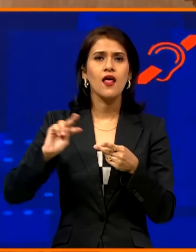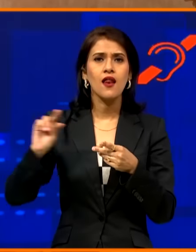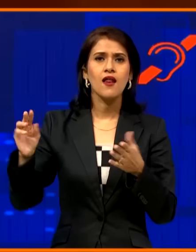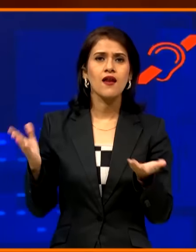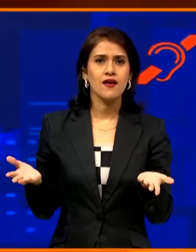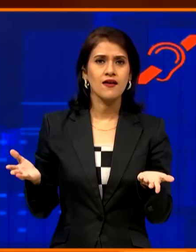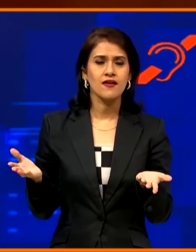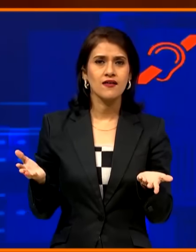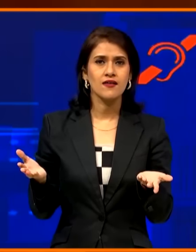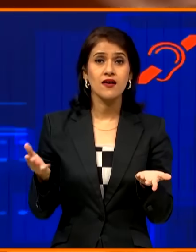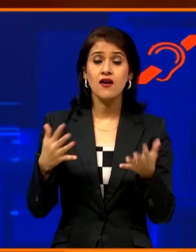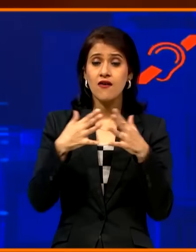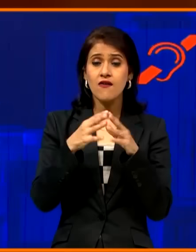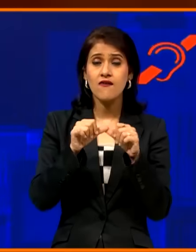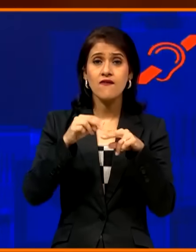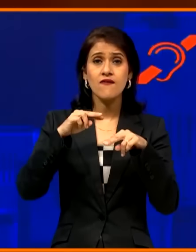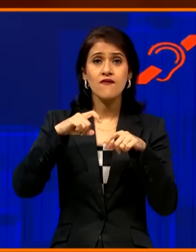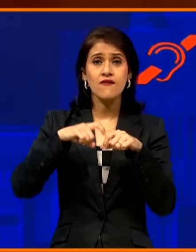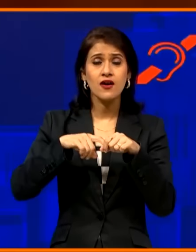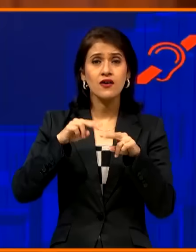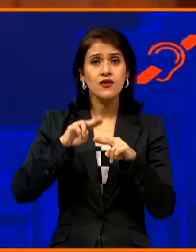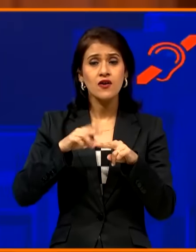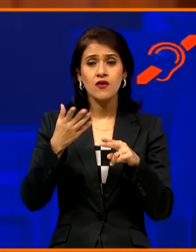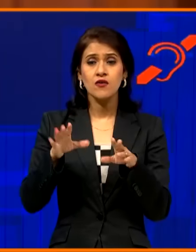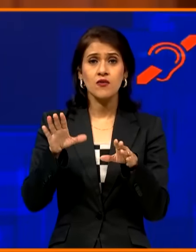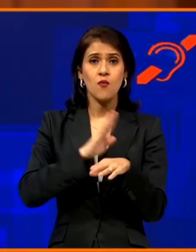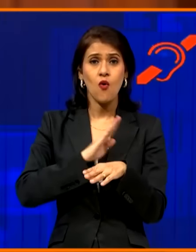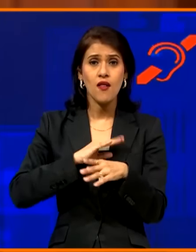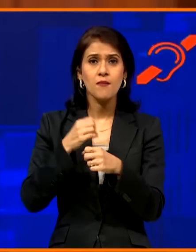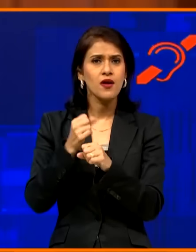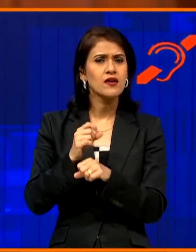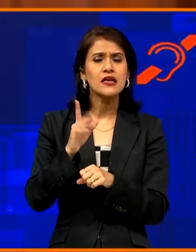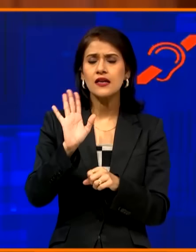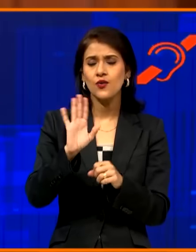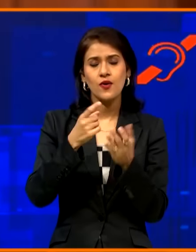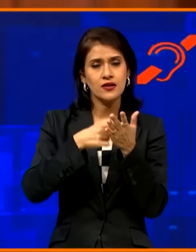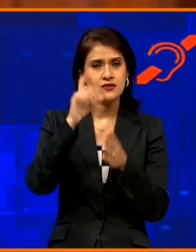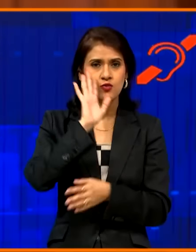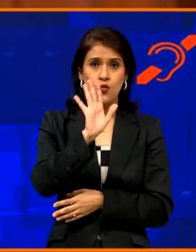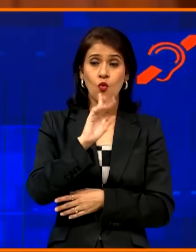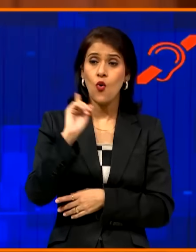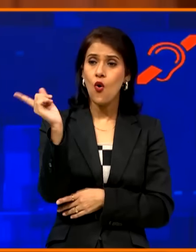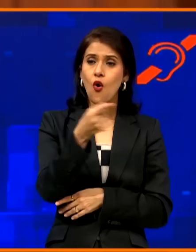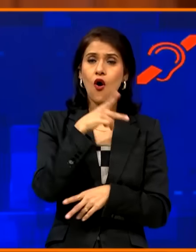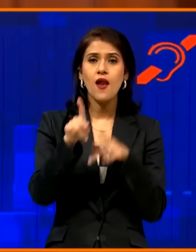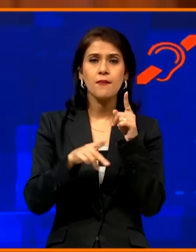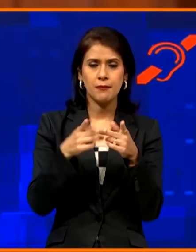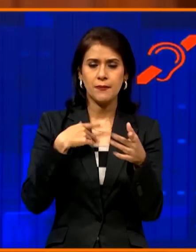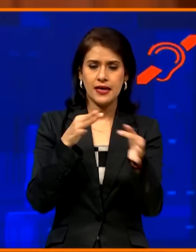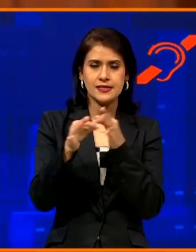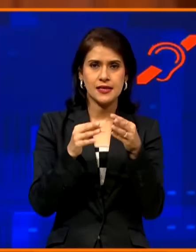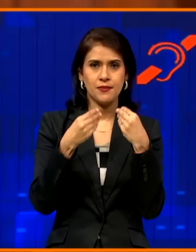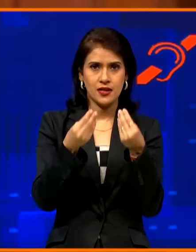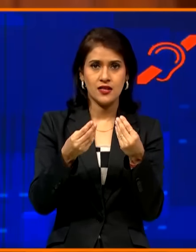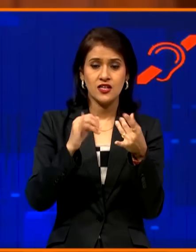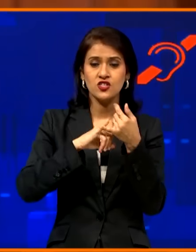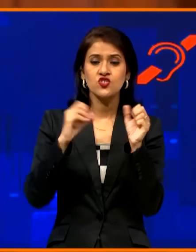सारा वक्त बोर्ड एक सिस्टम य नहीं कह रही कि सारी कहीं और जा रही है अब मैं आपको लेटेस्ट उदाहरण देता हूं